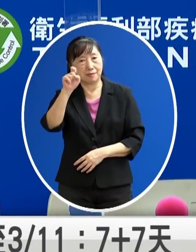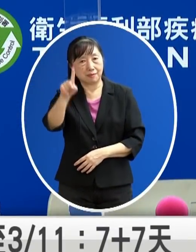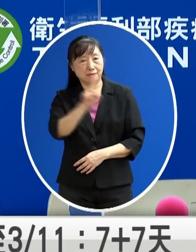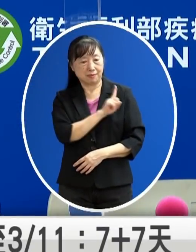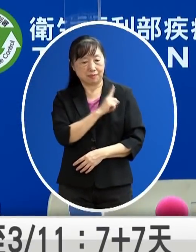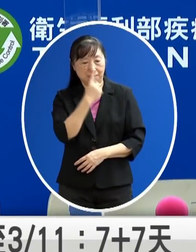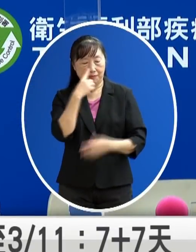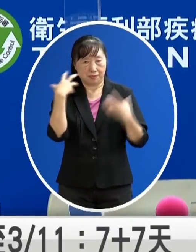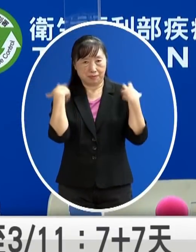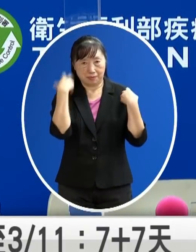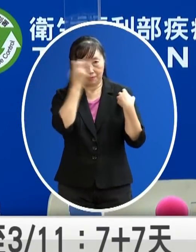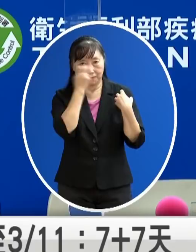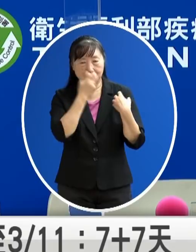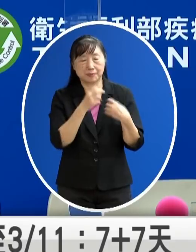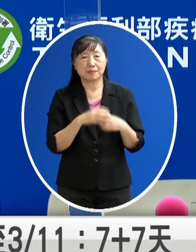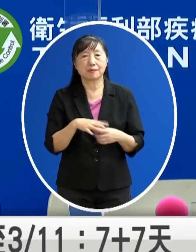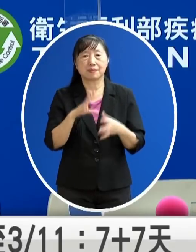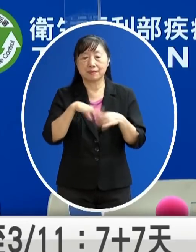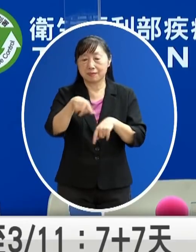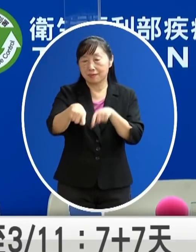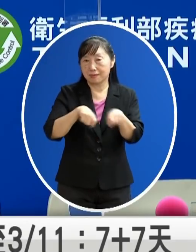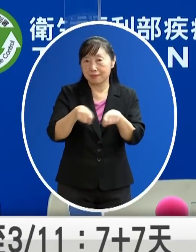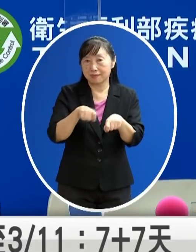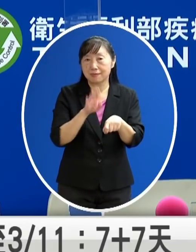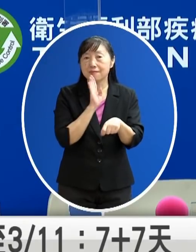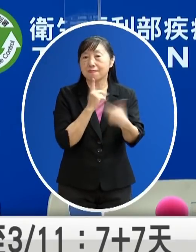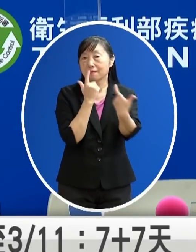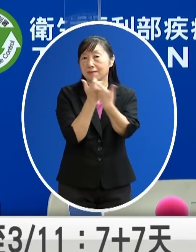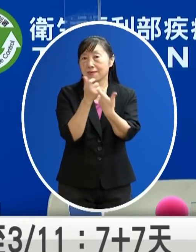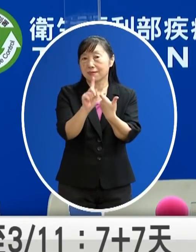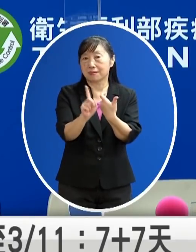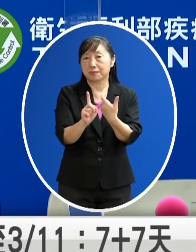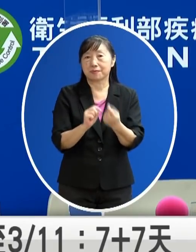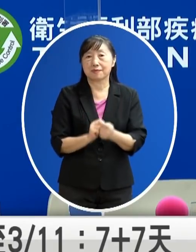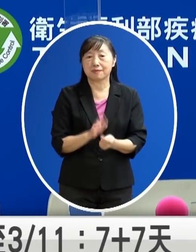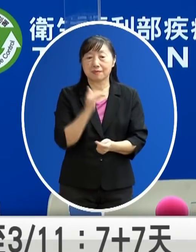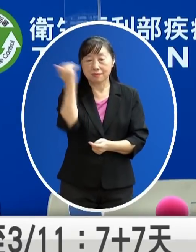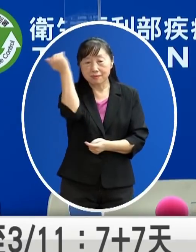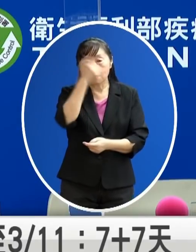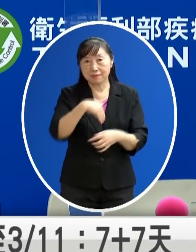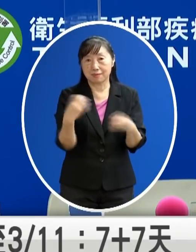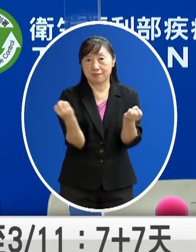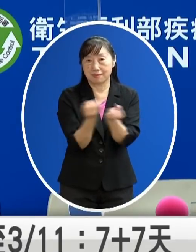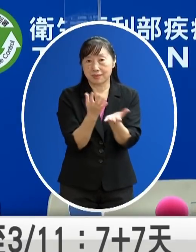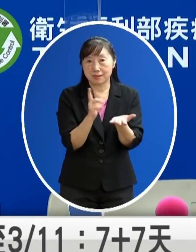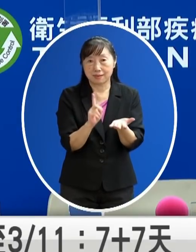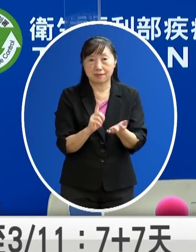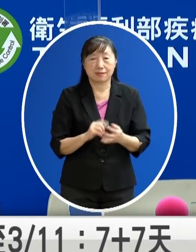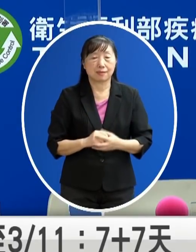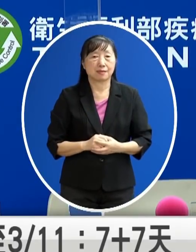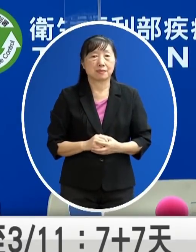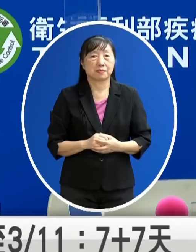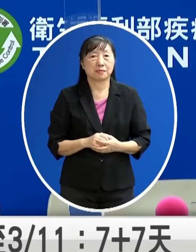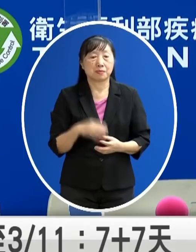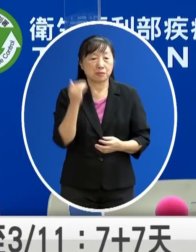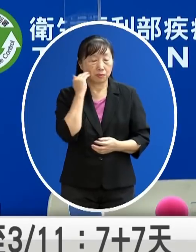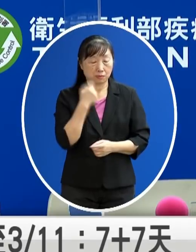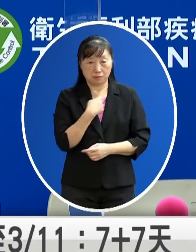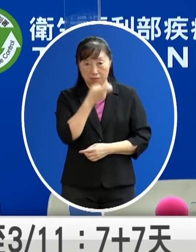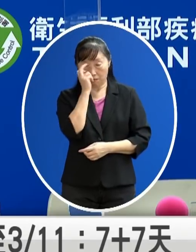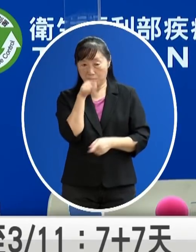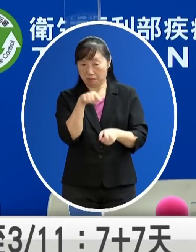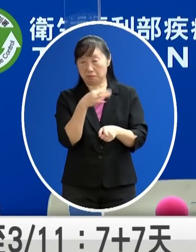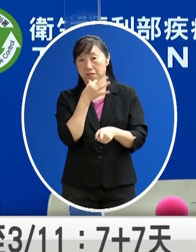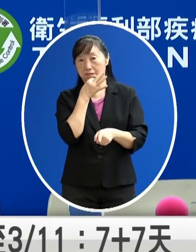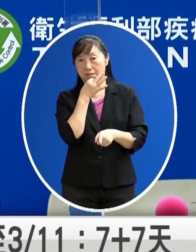那整体在上面最主要是因应一些突发的事件，那觉得发觉就是说